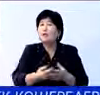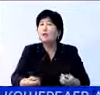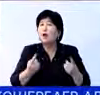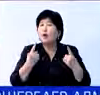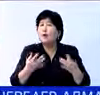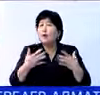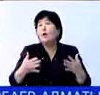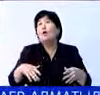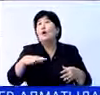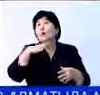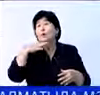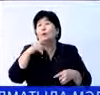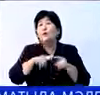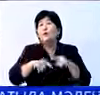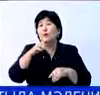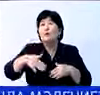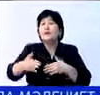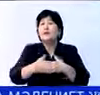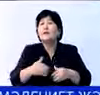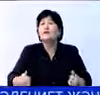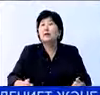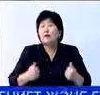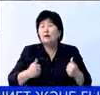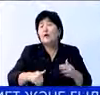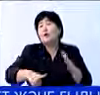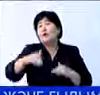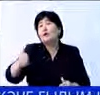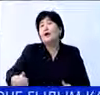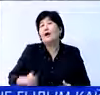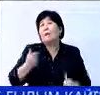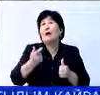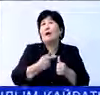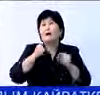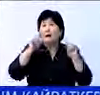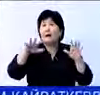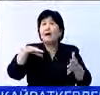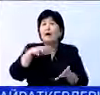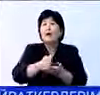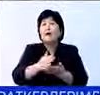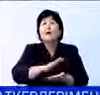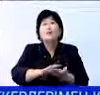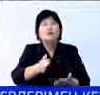Көп жылдар бойы туысқан елдерді жақындастыруға күш салдыңыз. Жоғары мәртебелі атаққа ие болып жатырсыз. Шын жүрегіммен құттықтаймын.